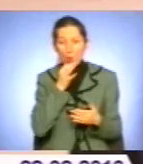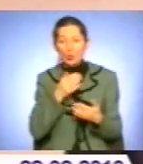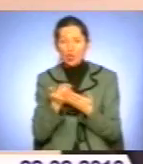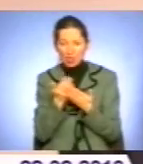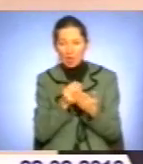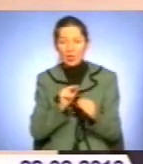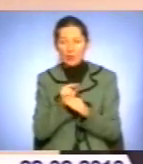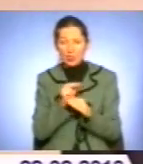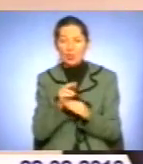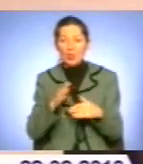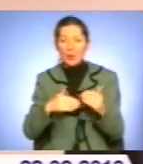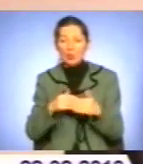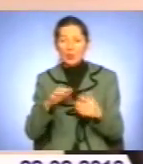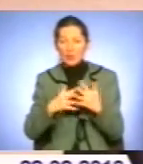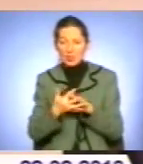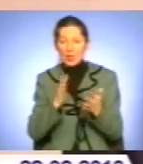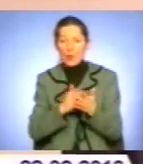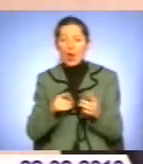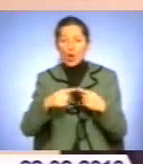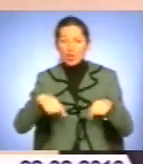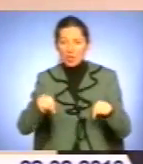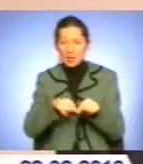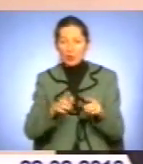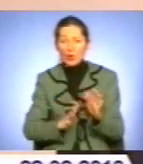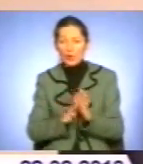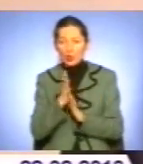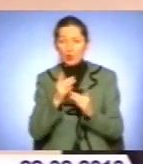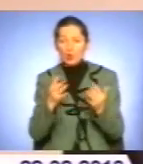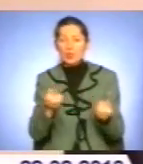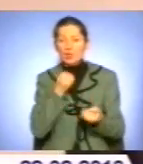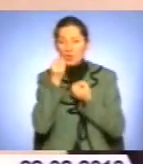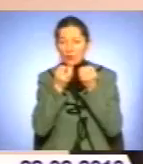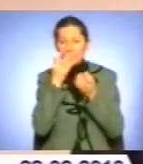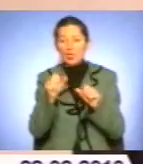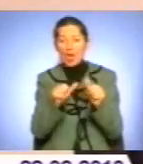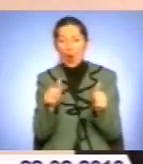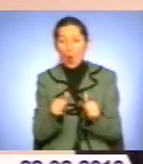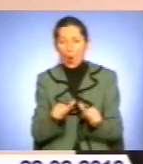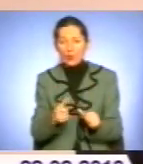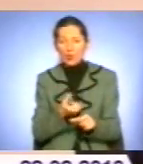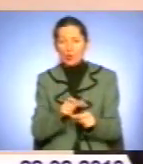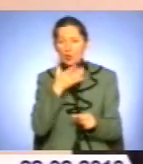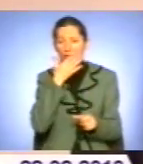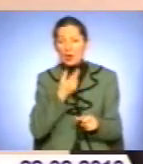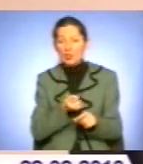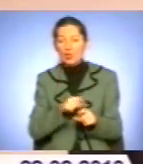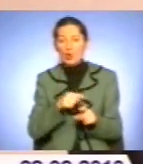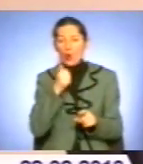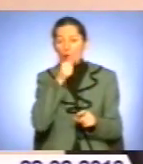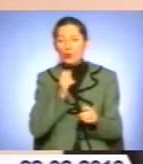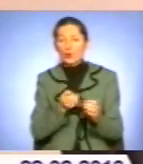практиці. В селі я маю ділянку, де вирощую різні квіти, овочі. Дуже гарні цього року квітки в мене